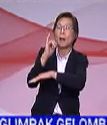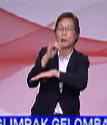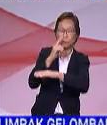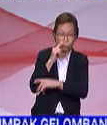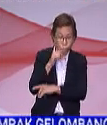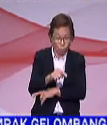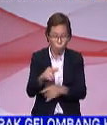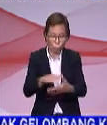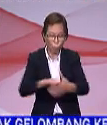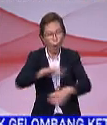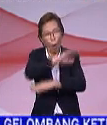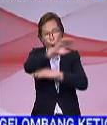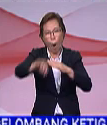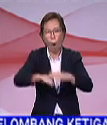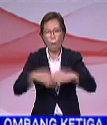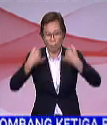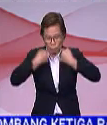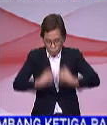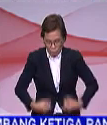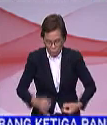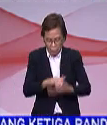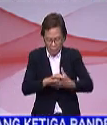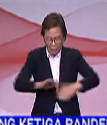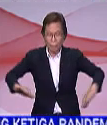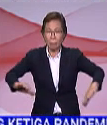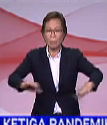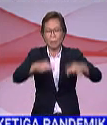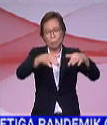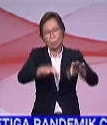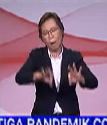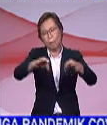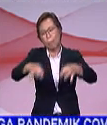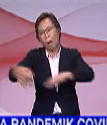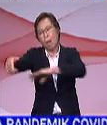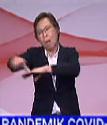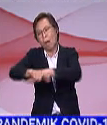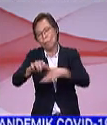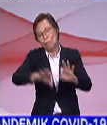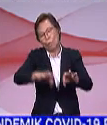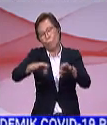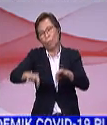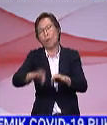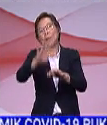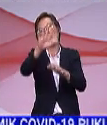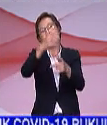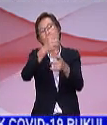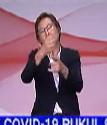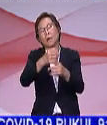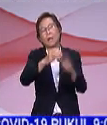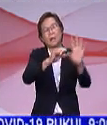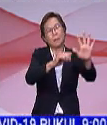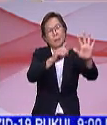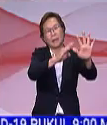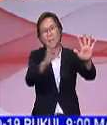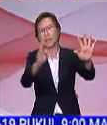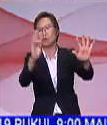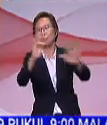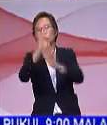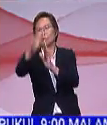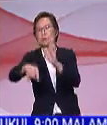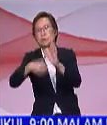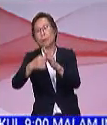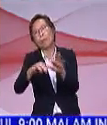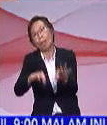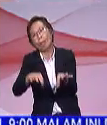selamat. Kesemua mereka memakai jaket keselamatan selepas terapung di laut antara 5 hingga 7 jam. Menurut pengemudi